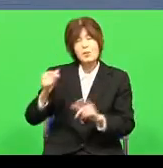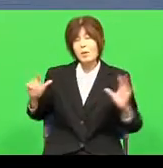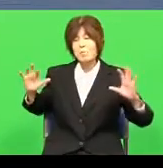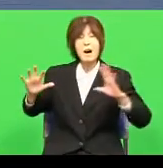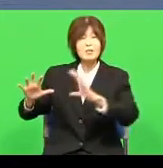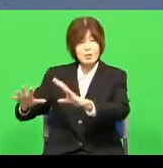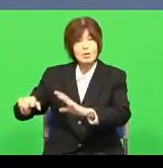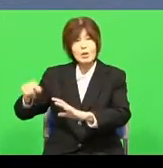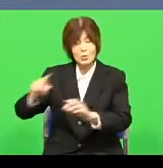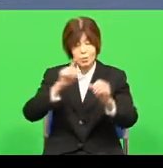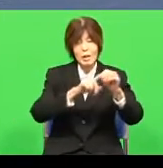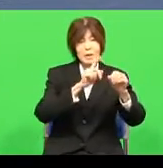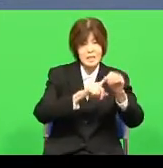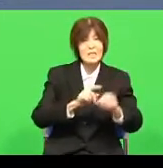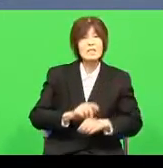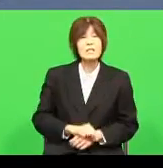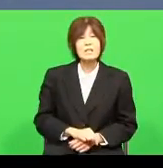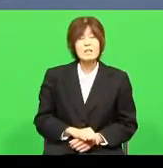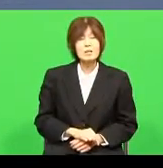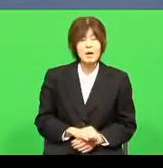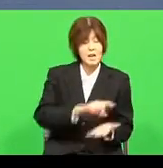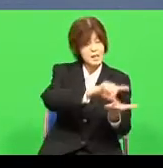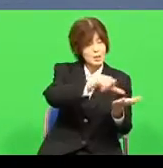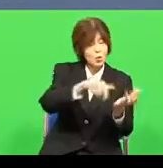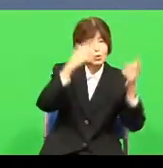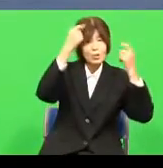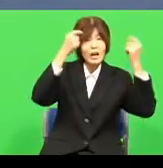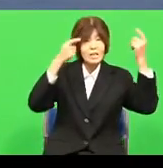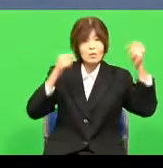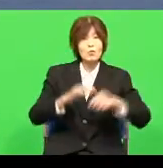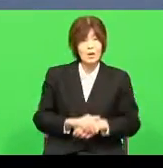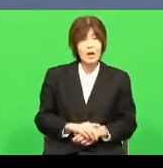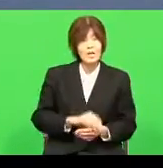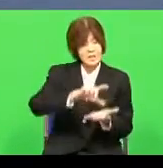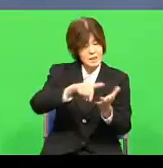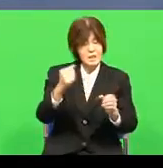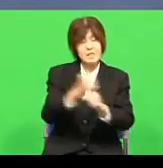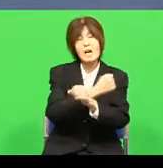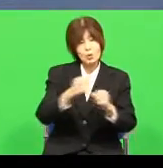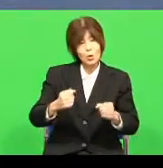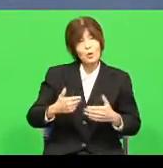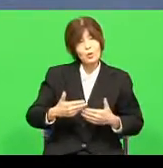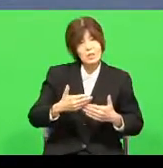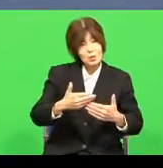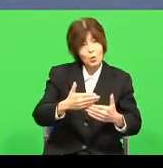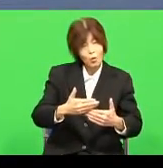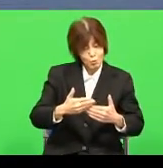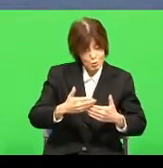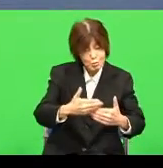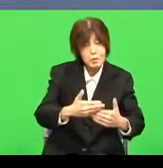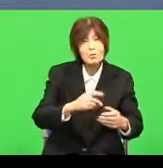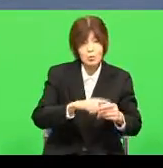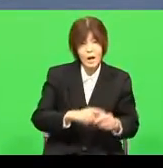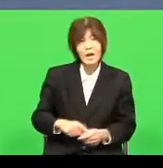一極集中是正そのために復興では地方大学や地域参議院の進行を図ると同時